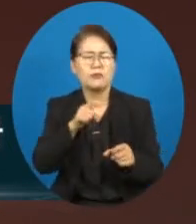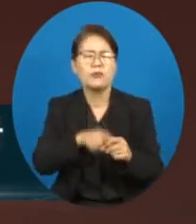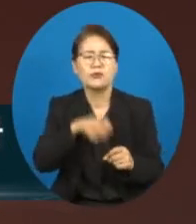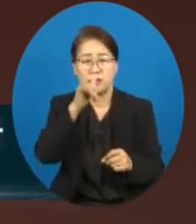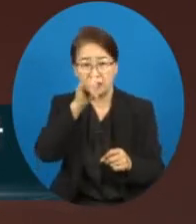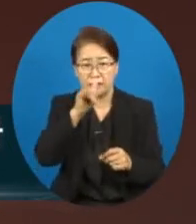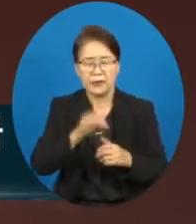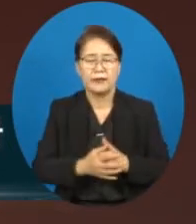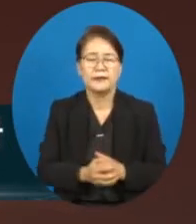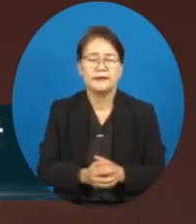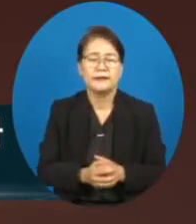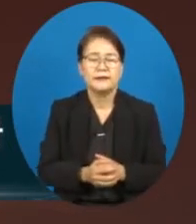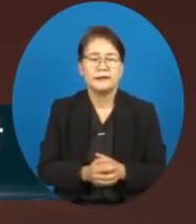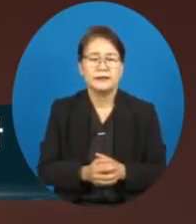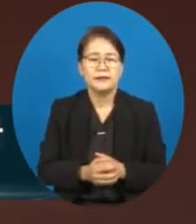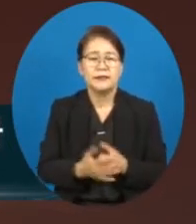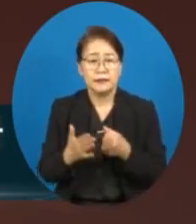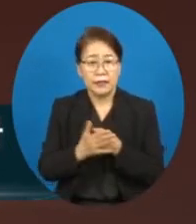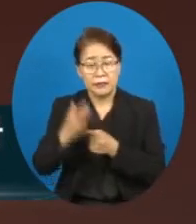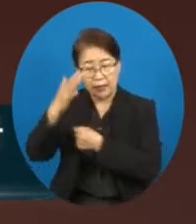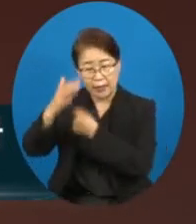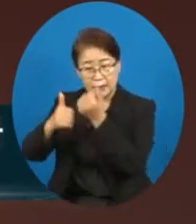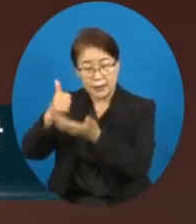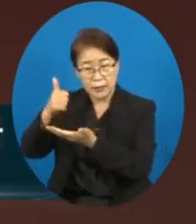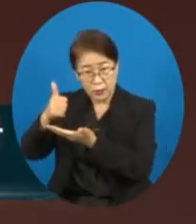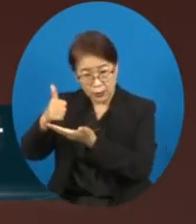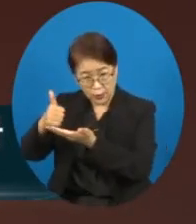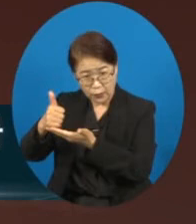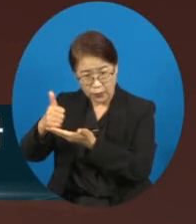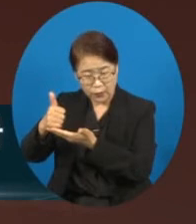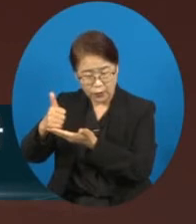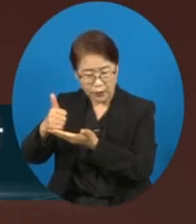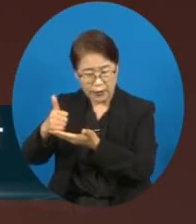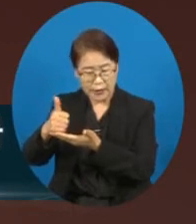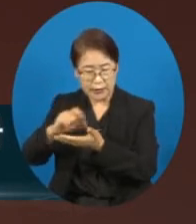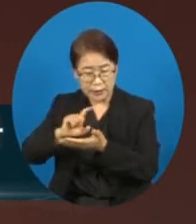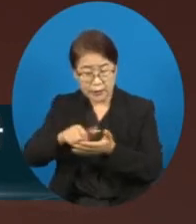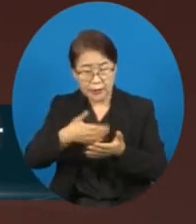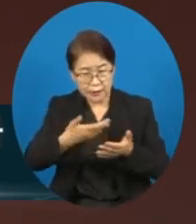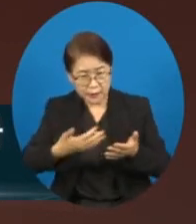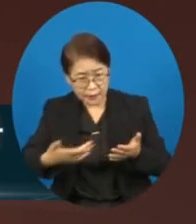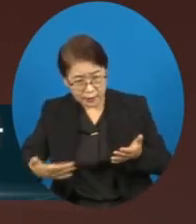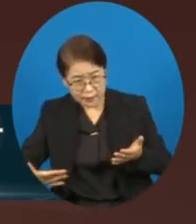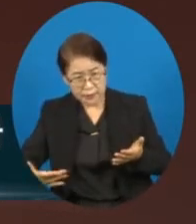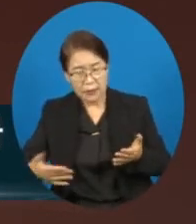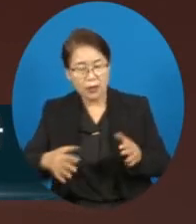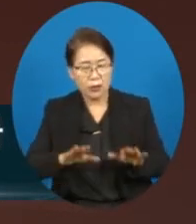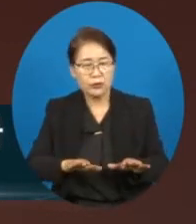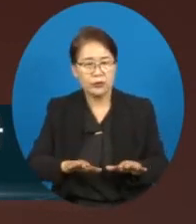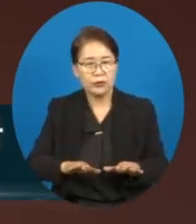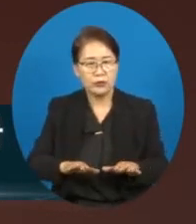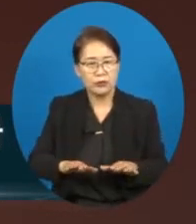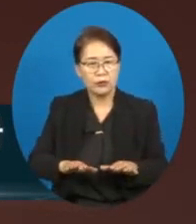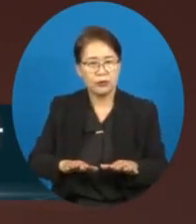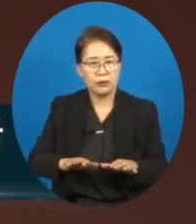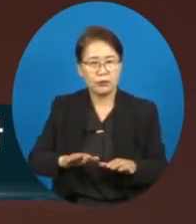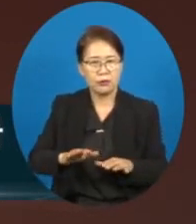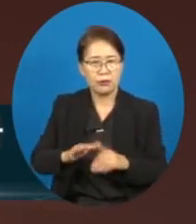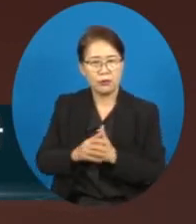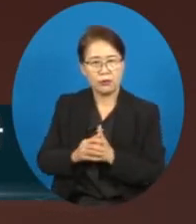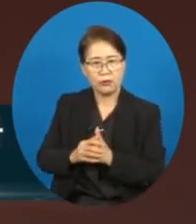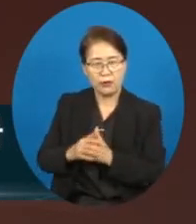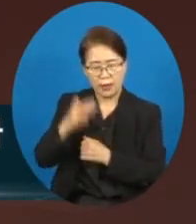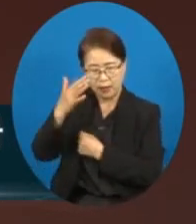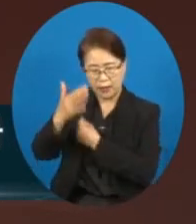것입니다. 그렇기 때문에 하나님은요, 시간이 지나도 오늘도 당신의 형상대로